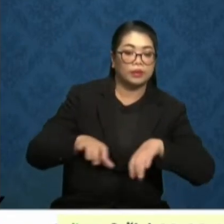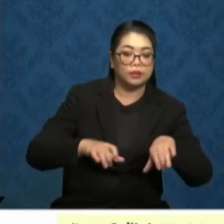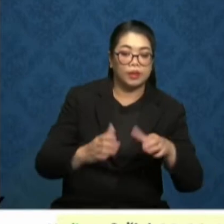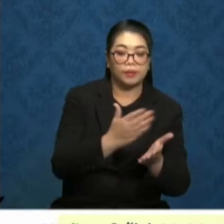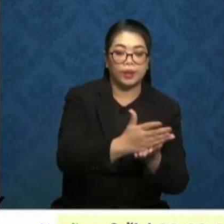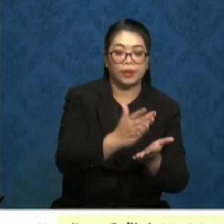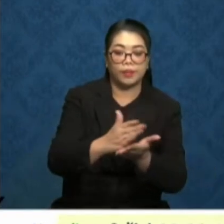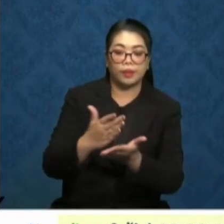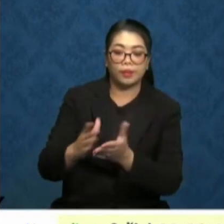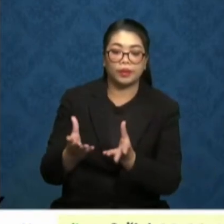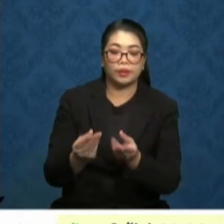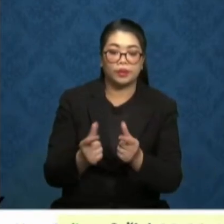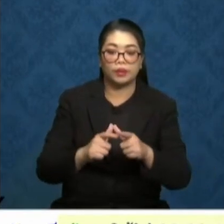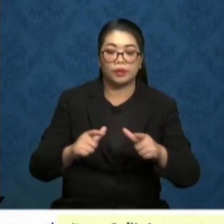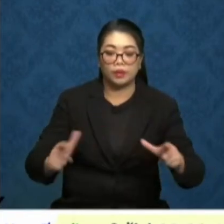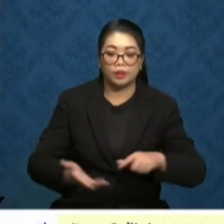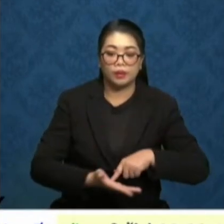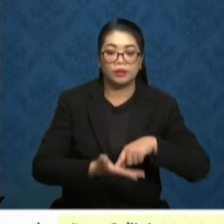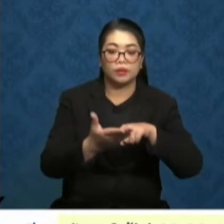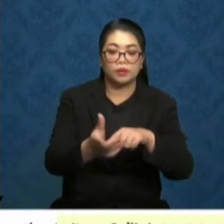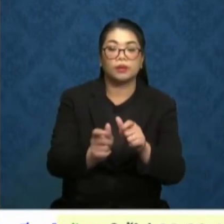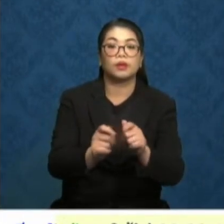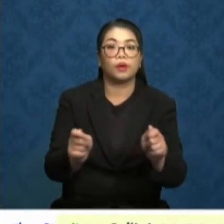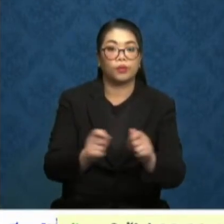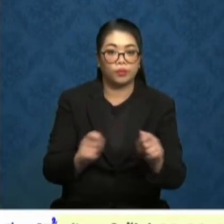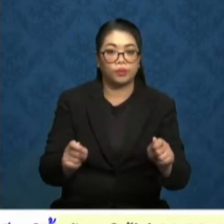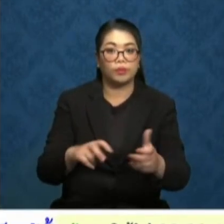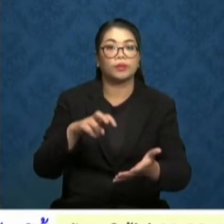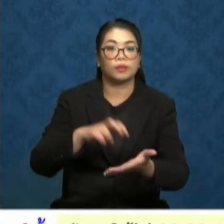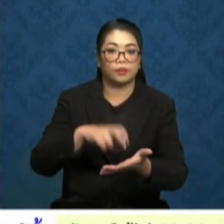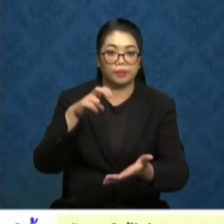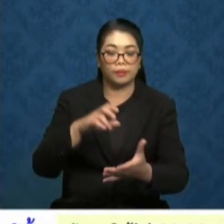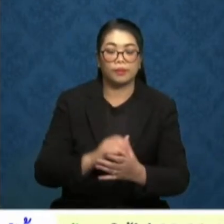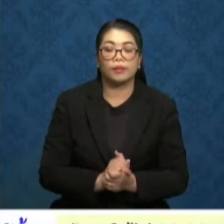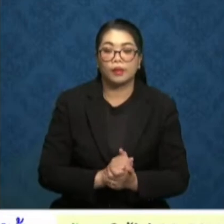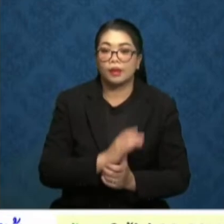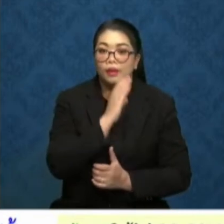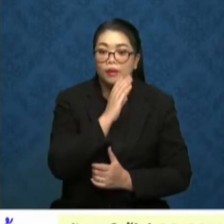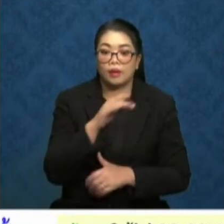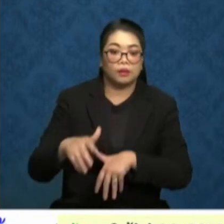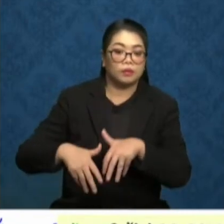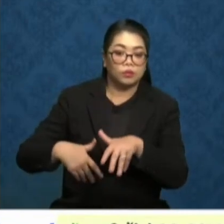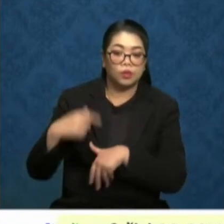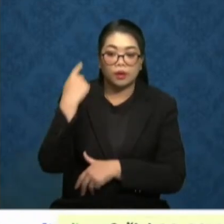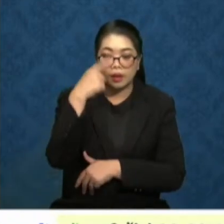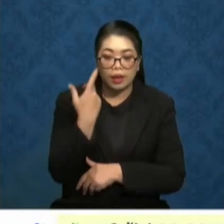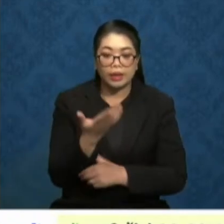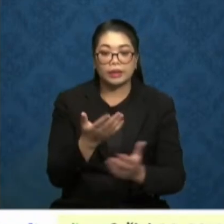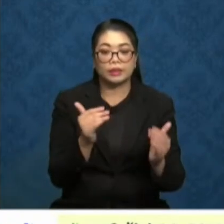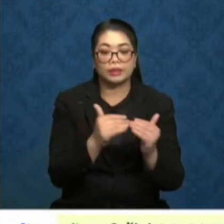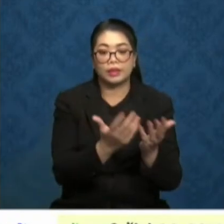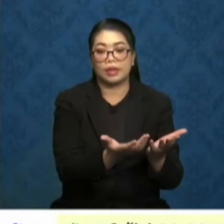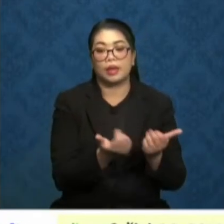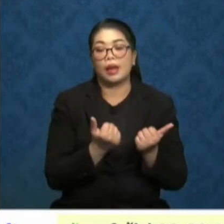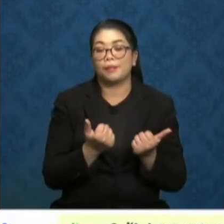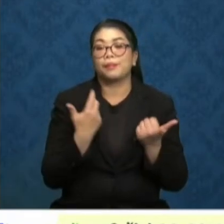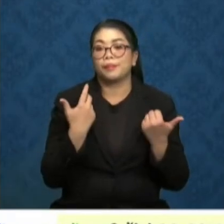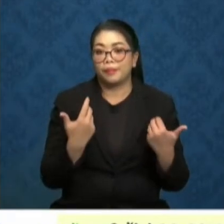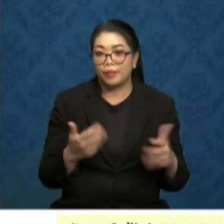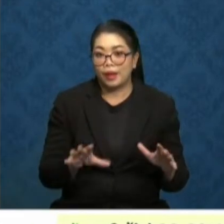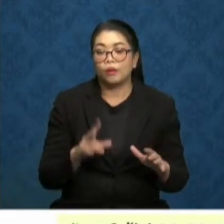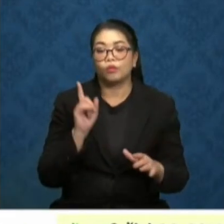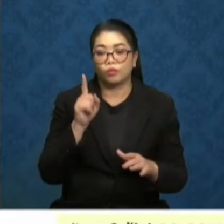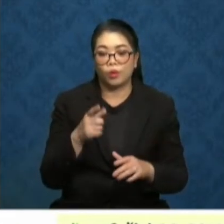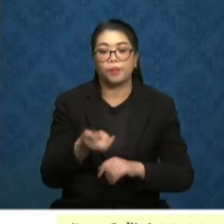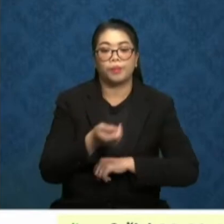นเพื่อเสนอขณะอนุกรรมการนะครับหากลสดอลายได้ไดนบสิทธตามโงการค.ท.ช.ดงกลาว